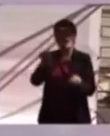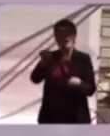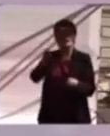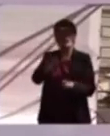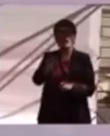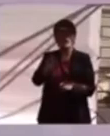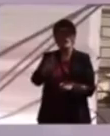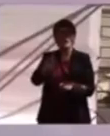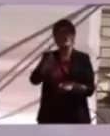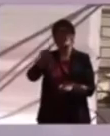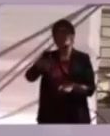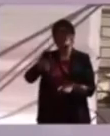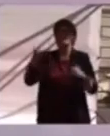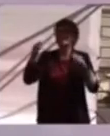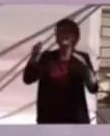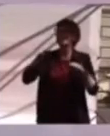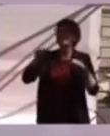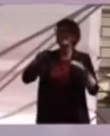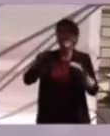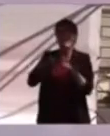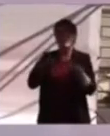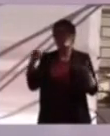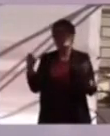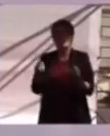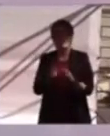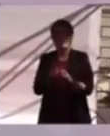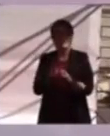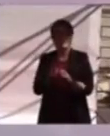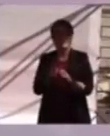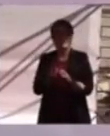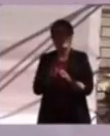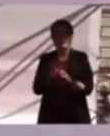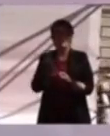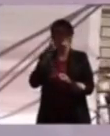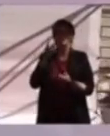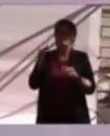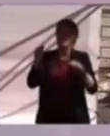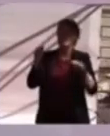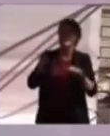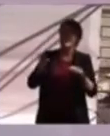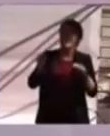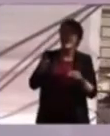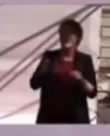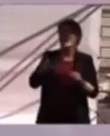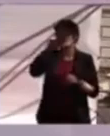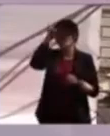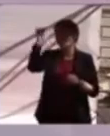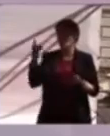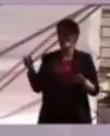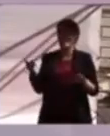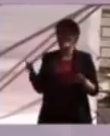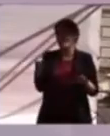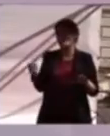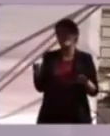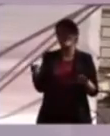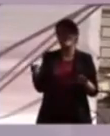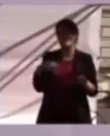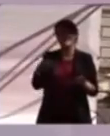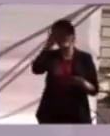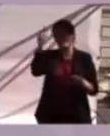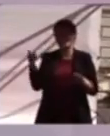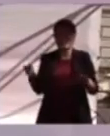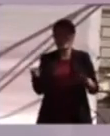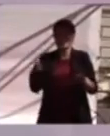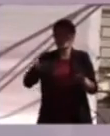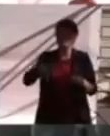resto se c'è stata nel periodo anche estivo e da noi una ripresa guardate che grazie a questo vorrei